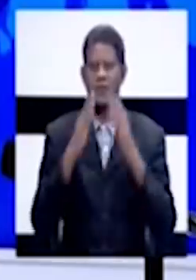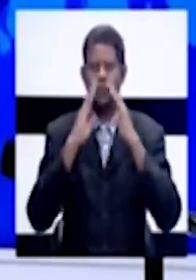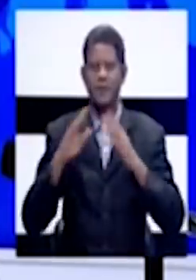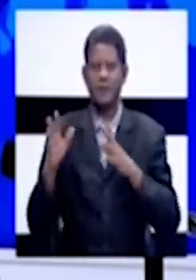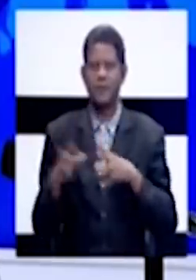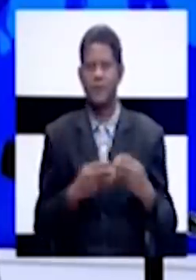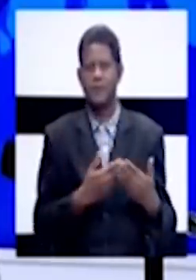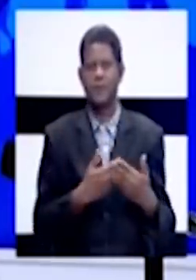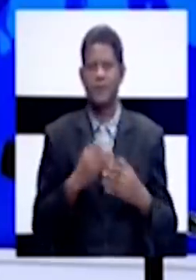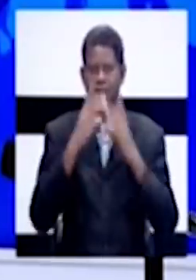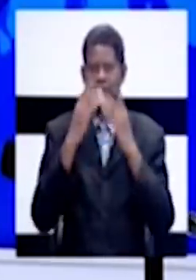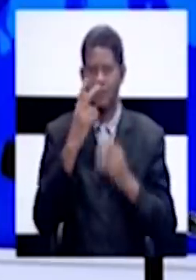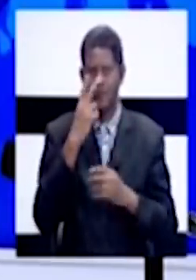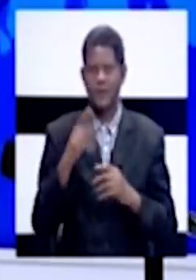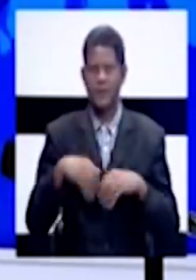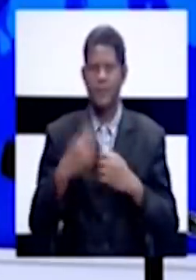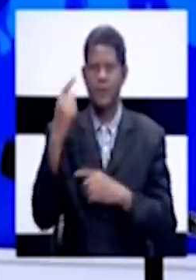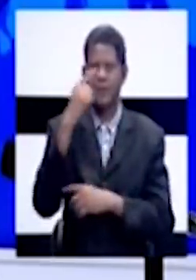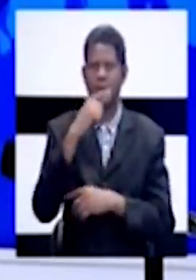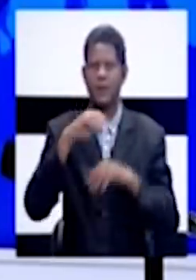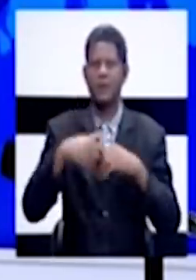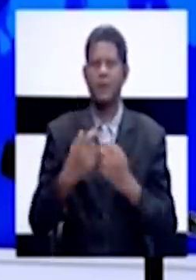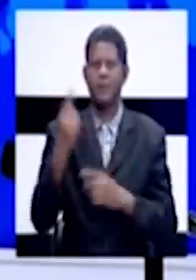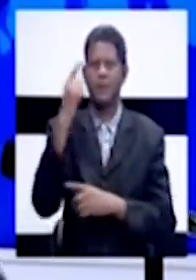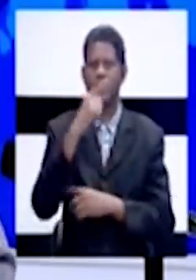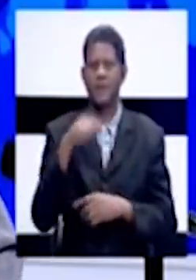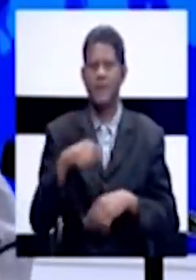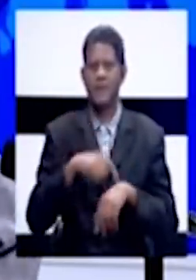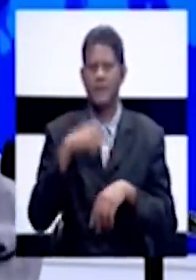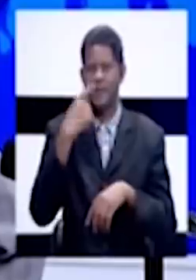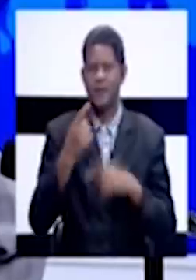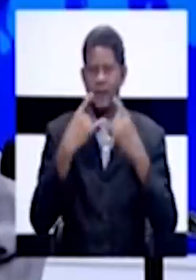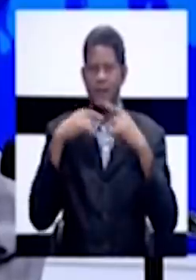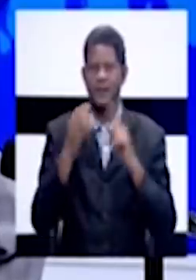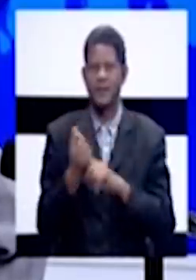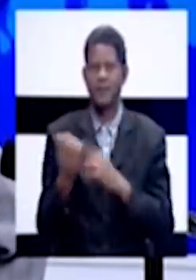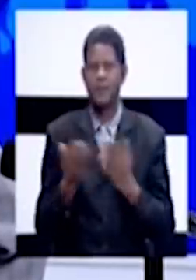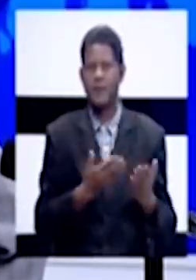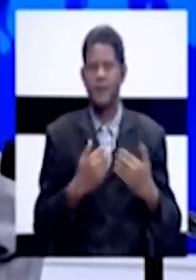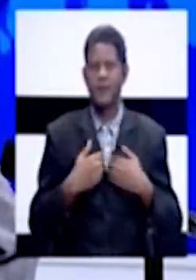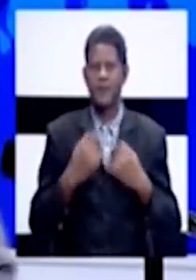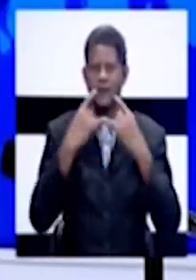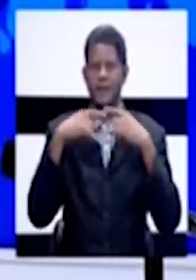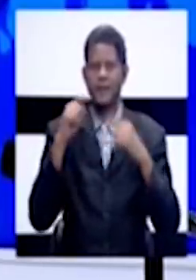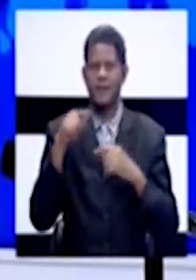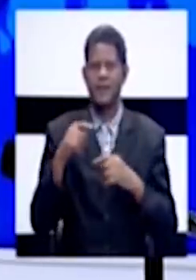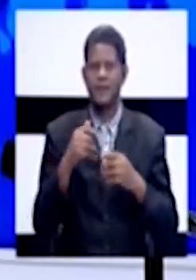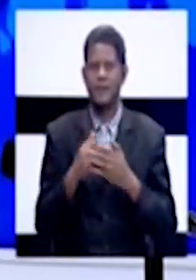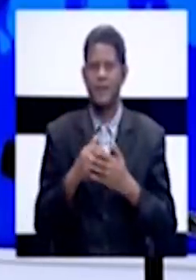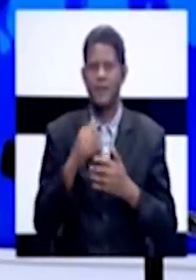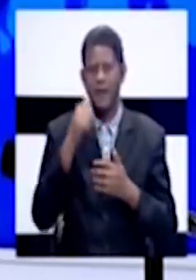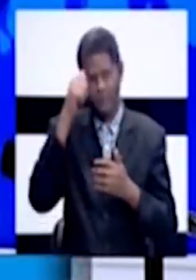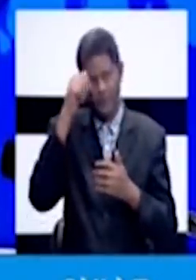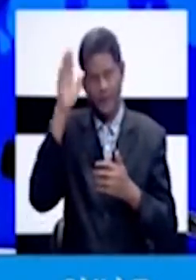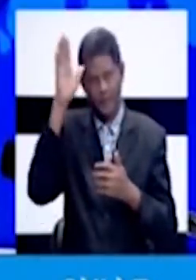بلو زخبركم تملكتنا خمي وعيلاتكن كمي وعيلاتكم نسعة زولنا زينات حزنا لكم كريمنا لنا زينات الساعة مغرب عني أفور